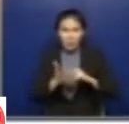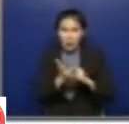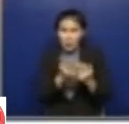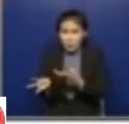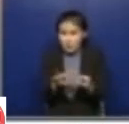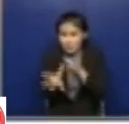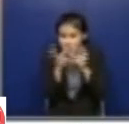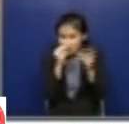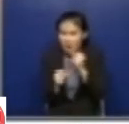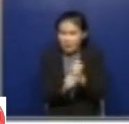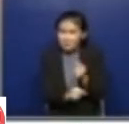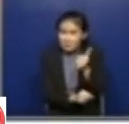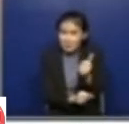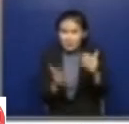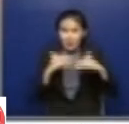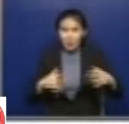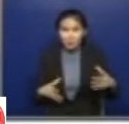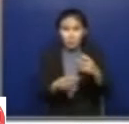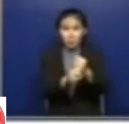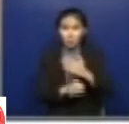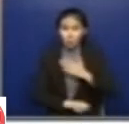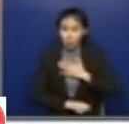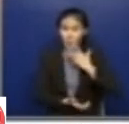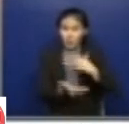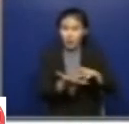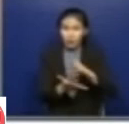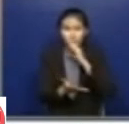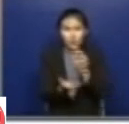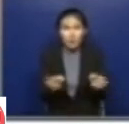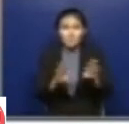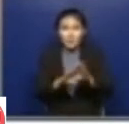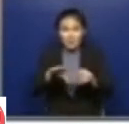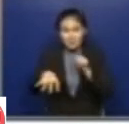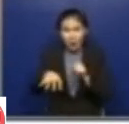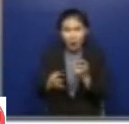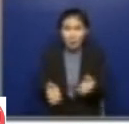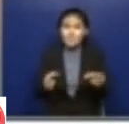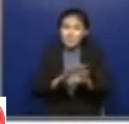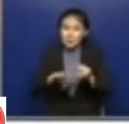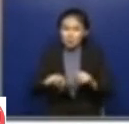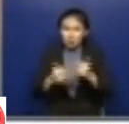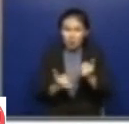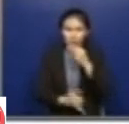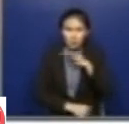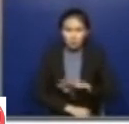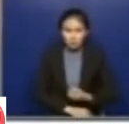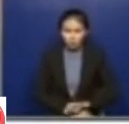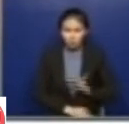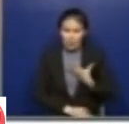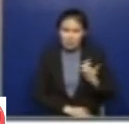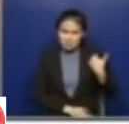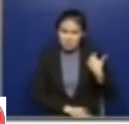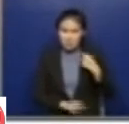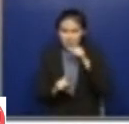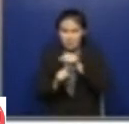สุดท้ายผมจะขอสรุปก็คือเรื่องของการปิดเหมือง เป็นที่น่าตกใจนะครับท่านประธานมีเพียง